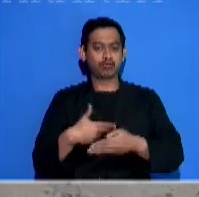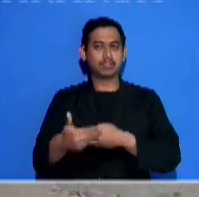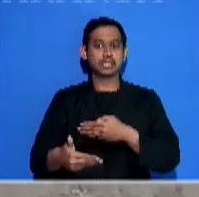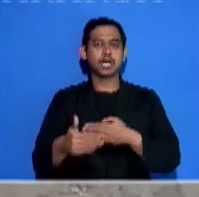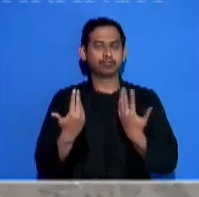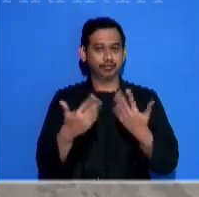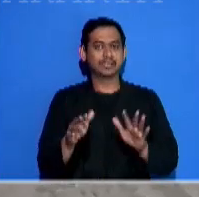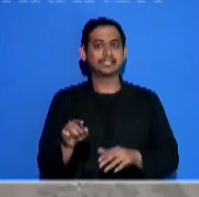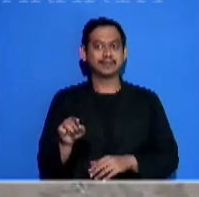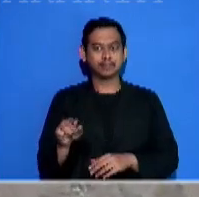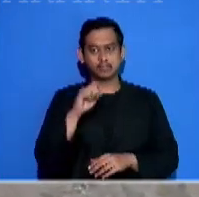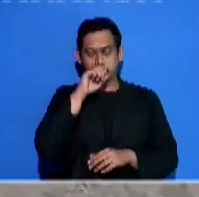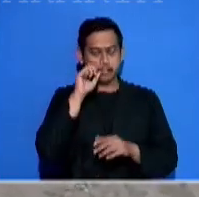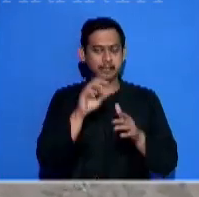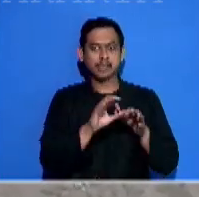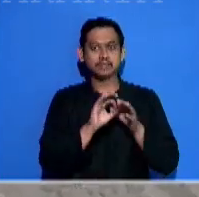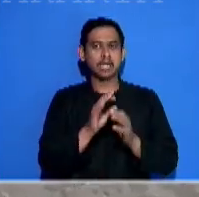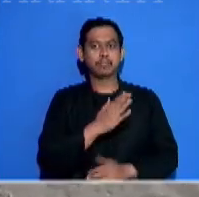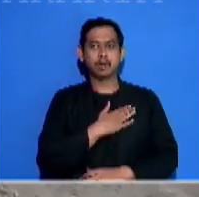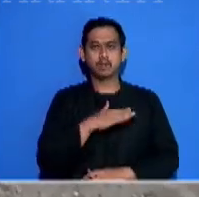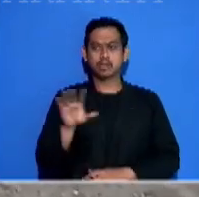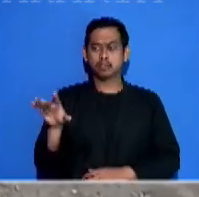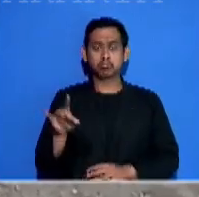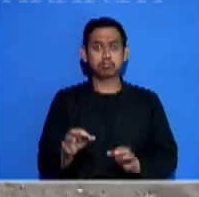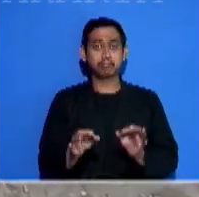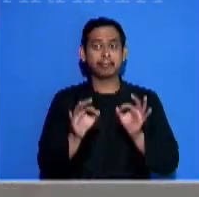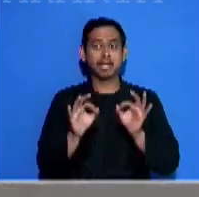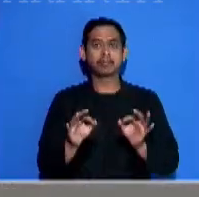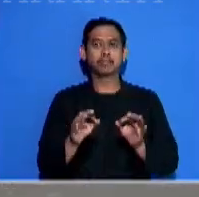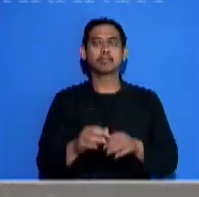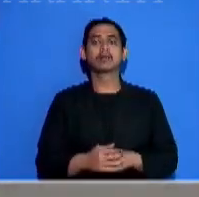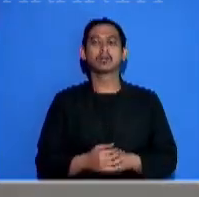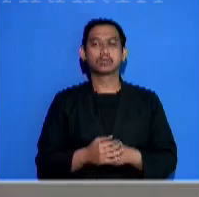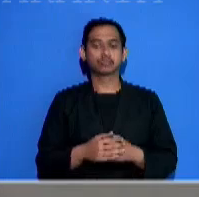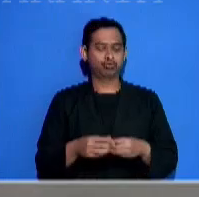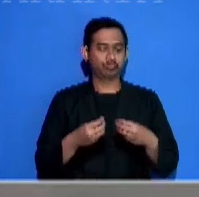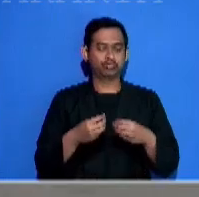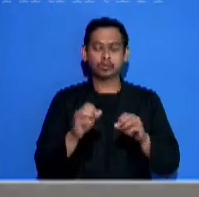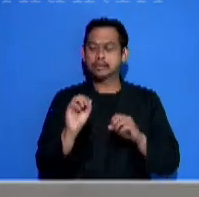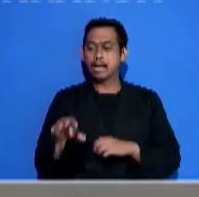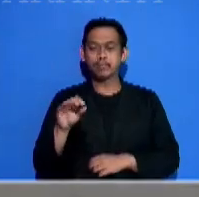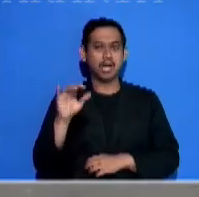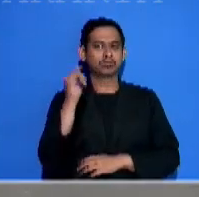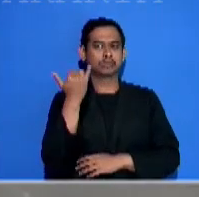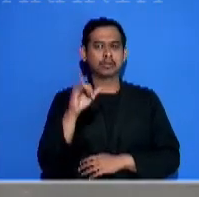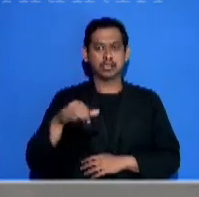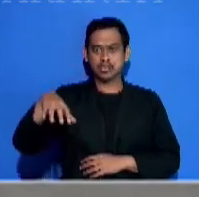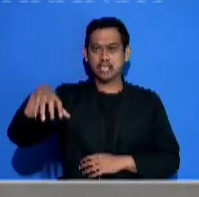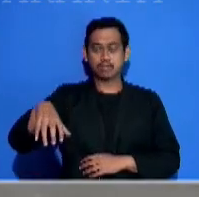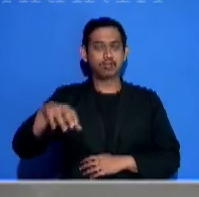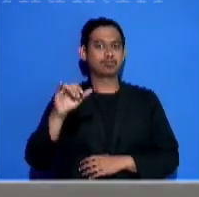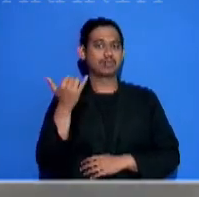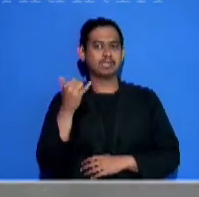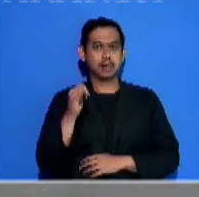sama dengan Kabupaten merupakan pilihan yang paling pas untuk menangani sampah kota gudek itu kondisi kota Yogyakarta yang padat